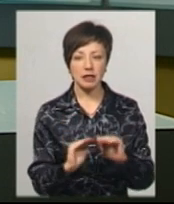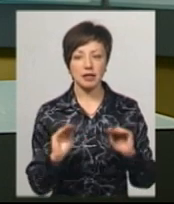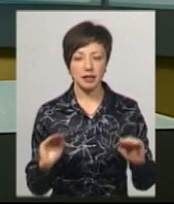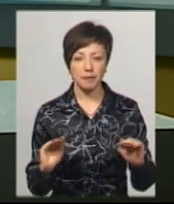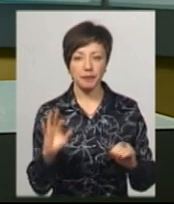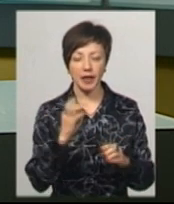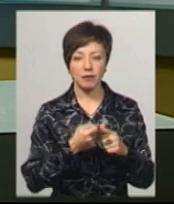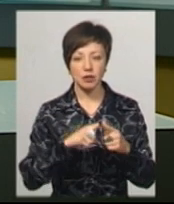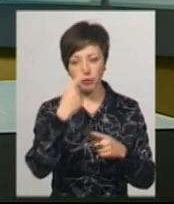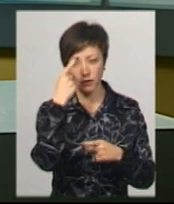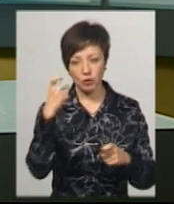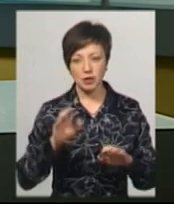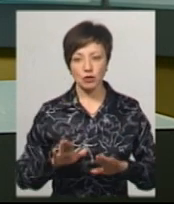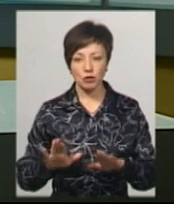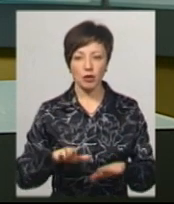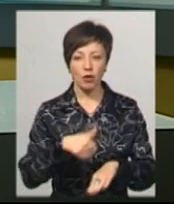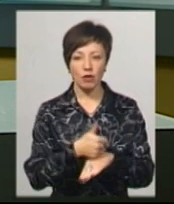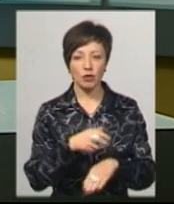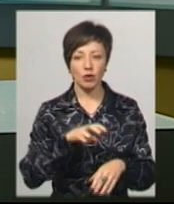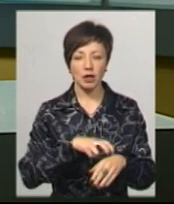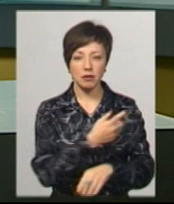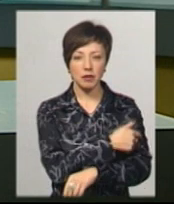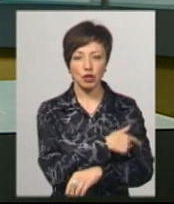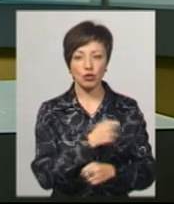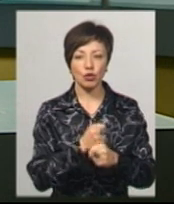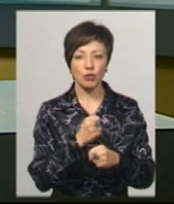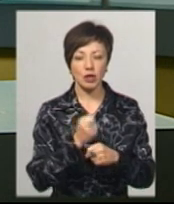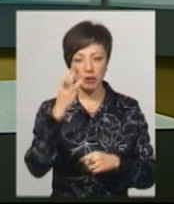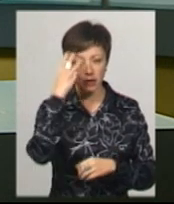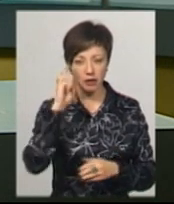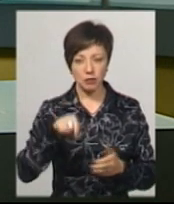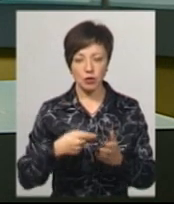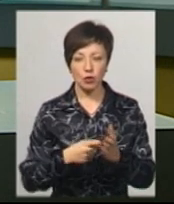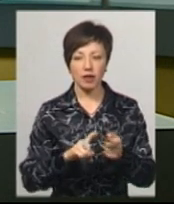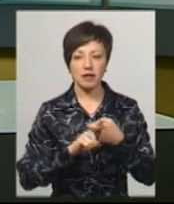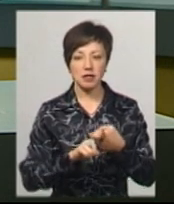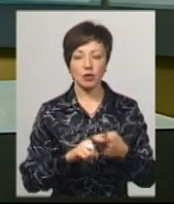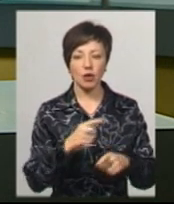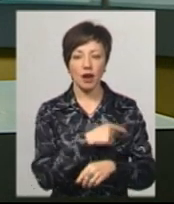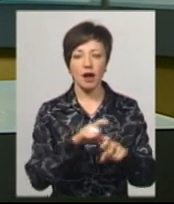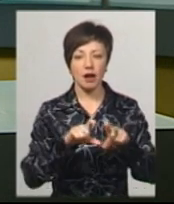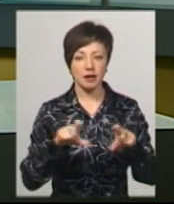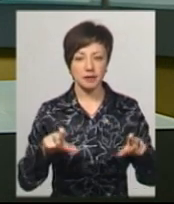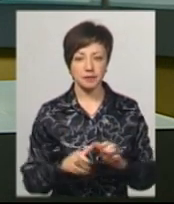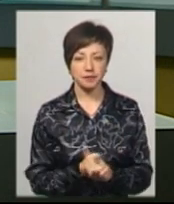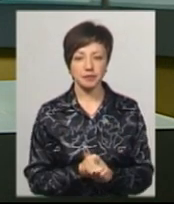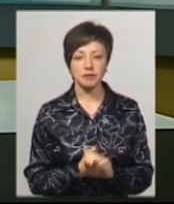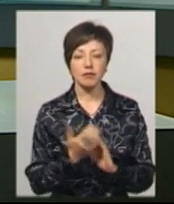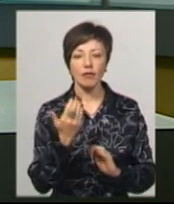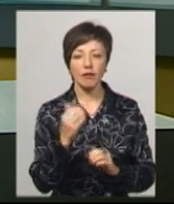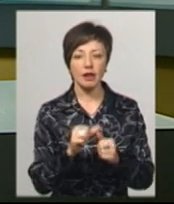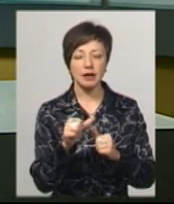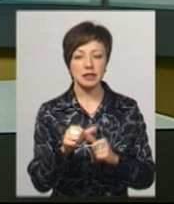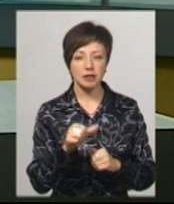діти. Про це повідомила заступник головного лікаря з медичної роботи Хмельницької міської інфекційної лікарні Нінель Марцонь. З них – з